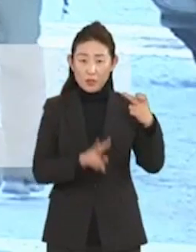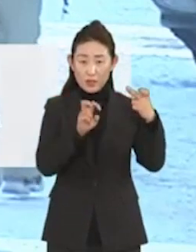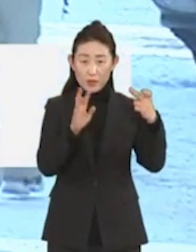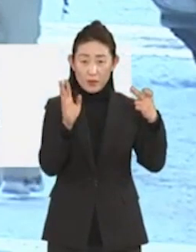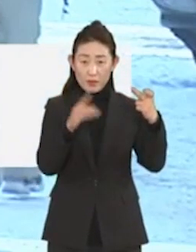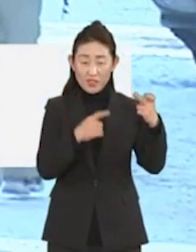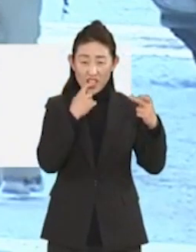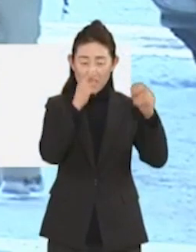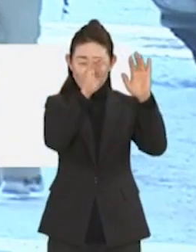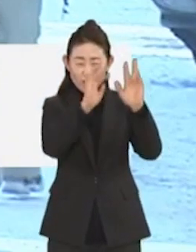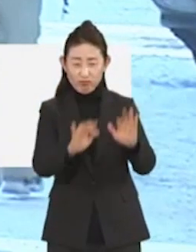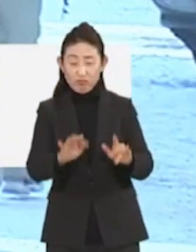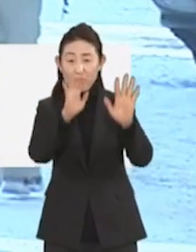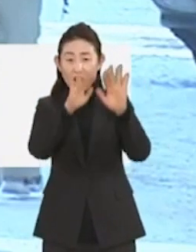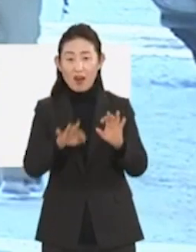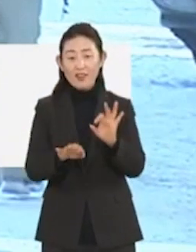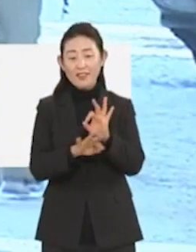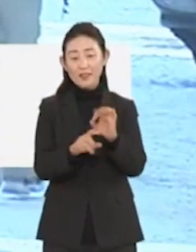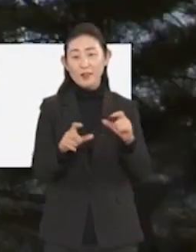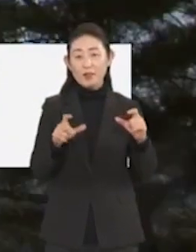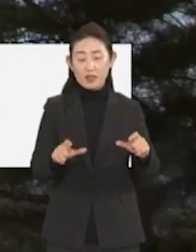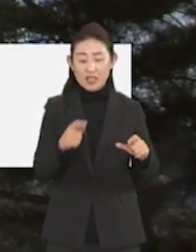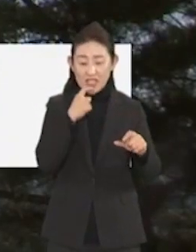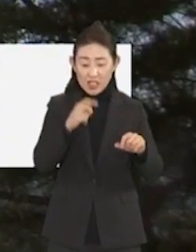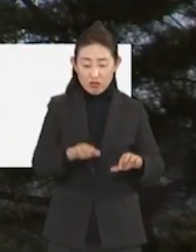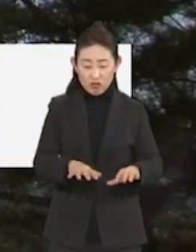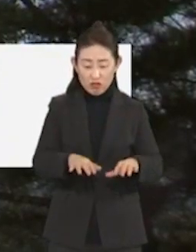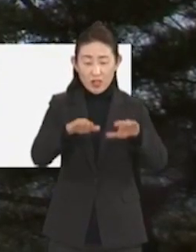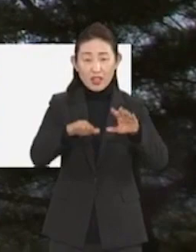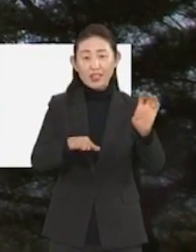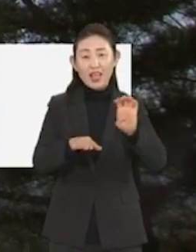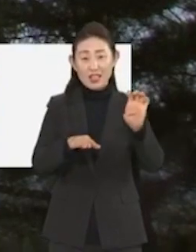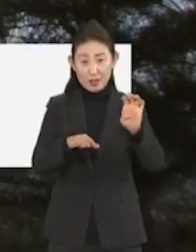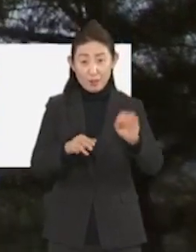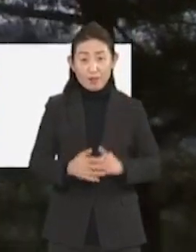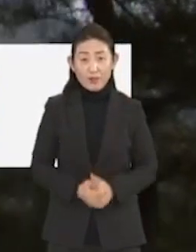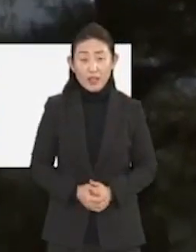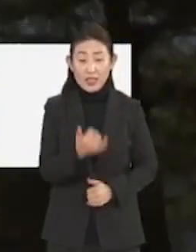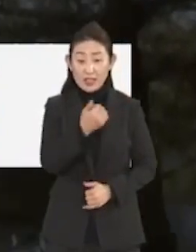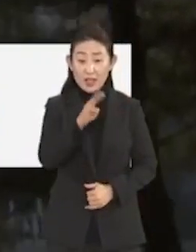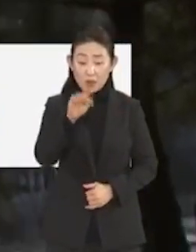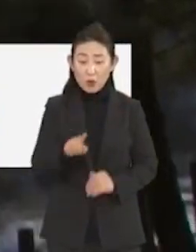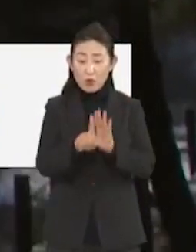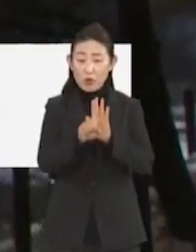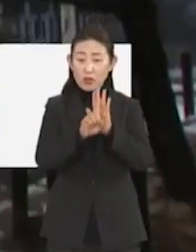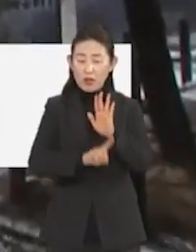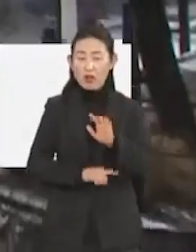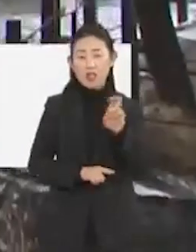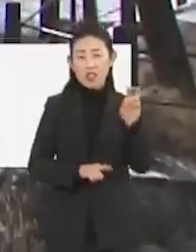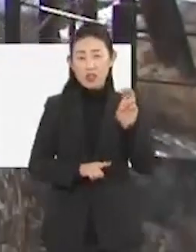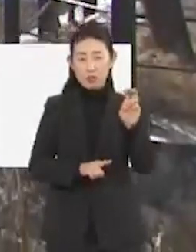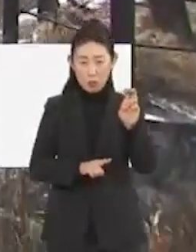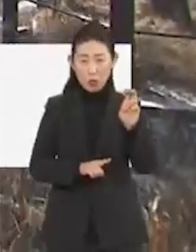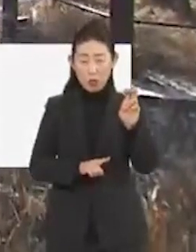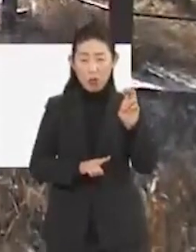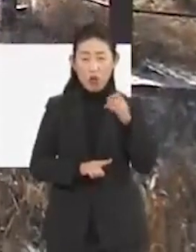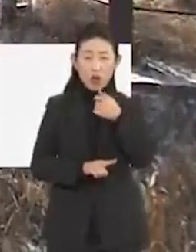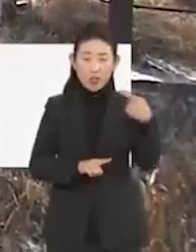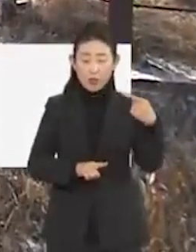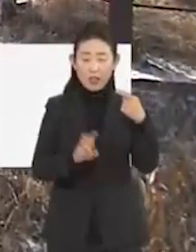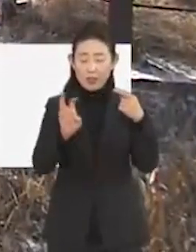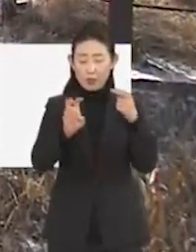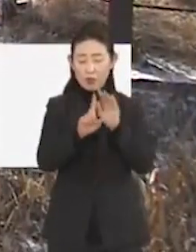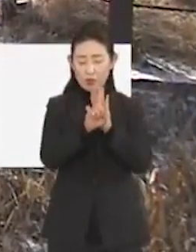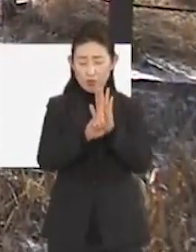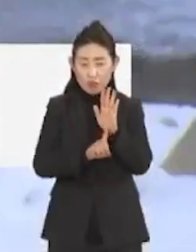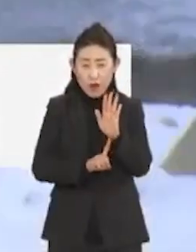22일부터 이어진 폭설로 서천에 40cm 이상 눈이 쌓이고 세종이 영하 20도까지 떨어지는 등 기상 악재가